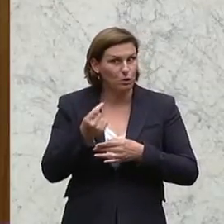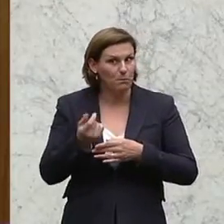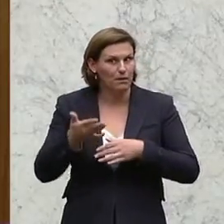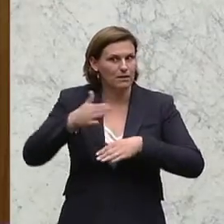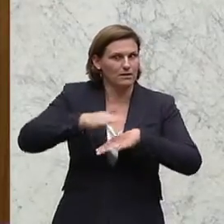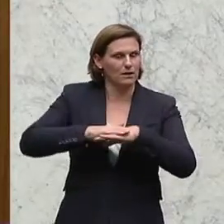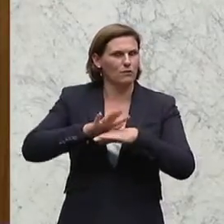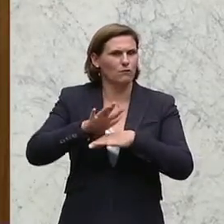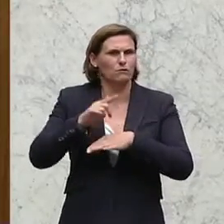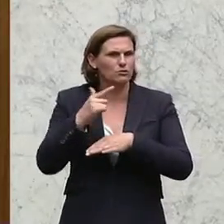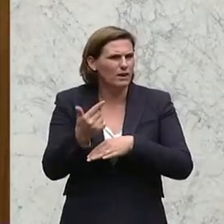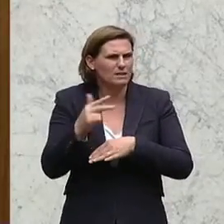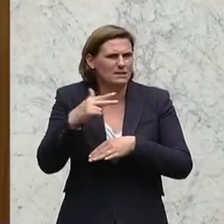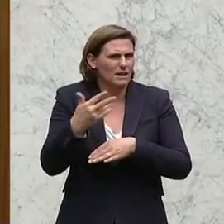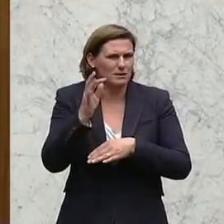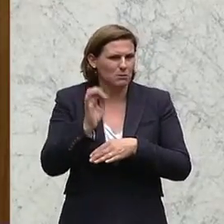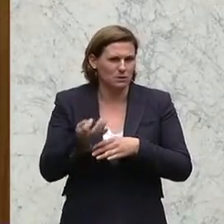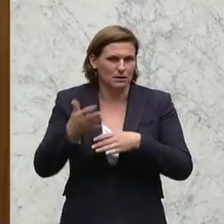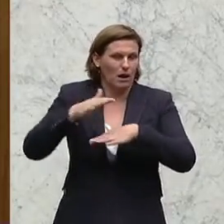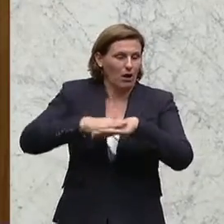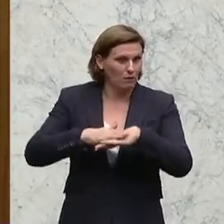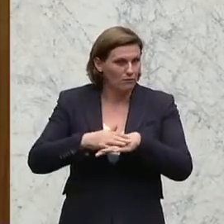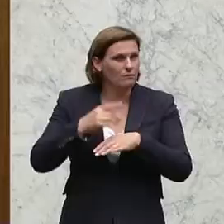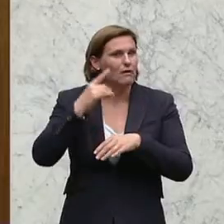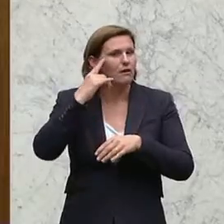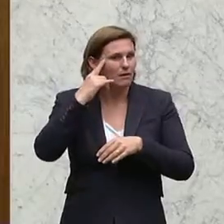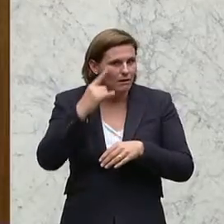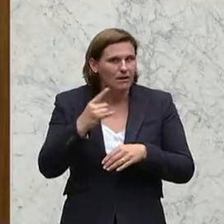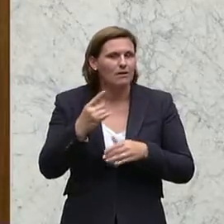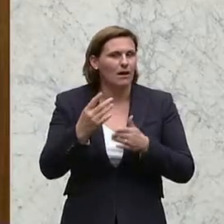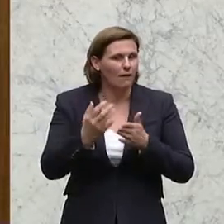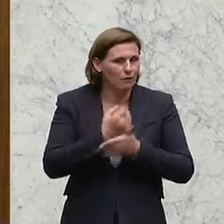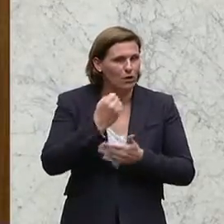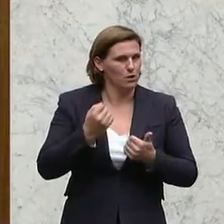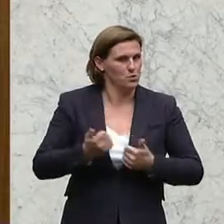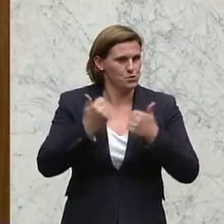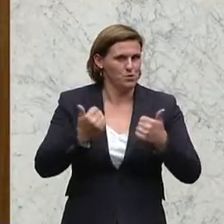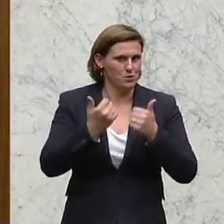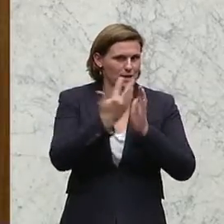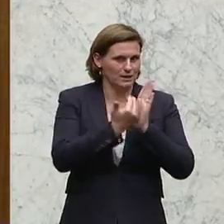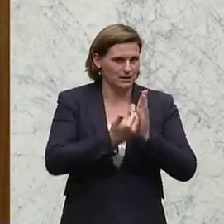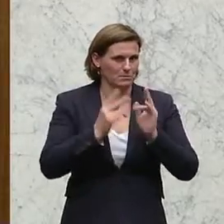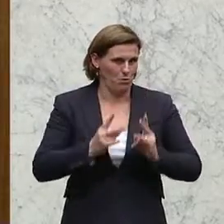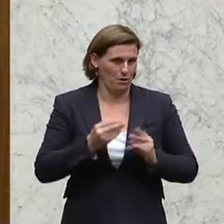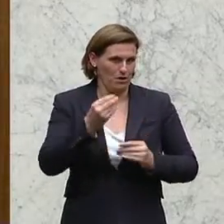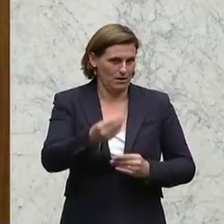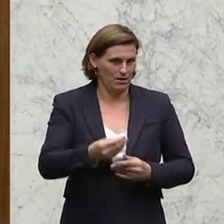auf 25-30%, dann glaube ich, ist das ein Riesenerfolg, der dieses Gesetz